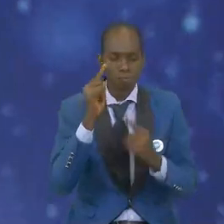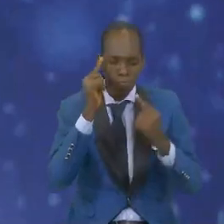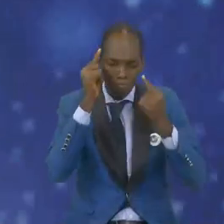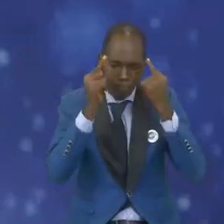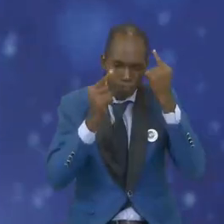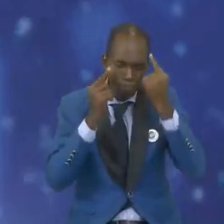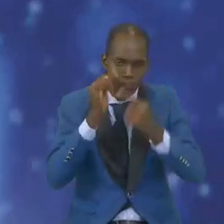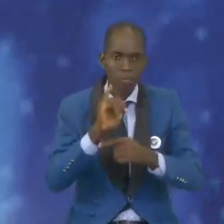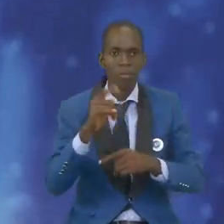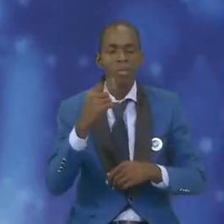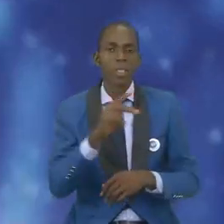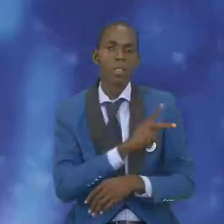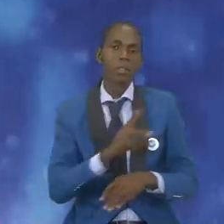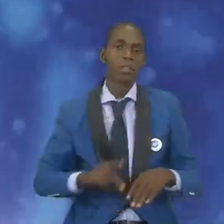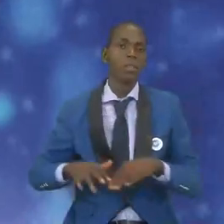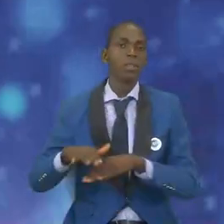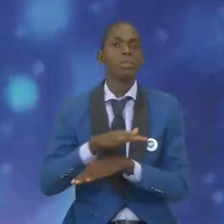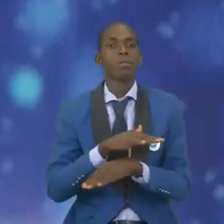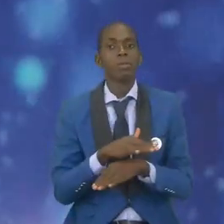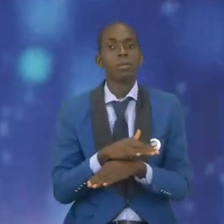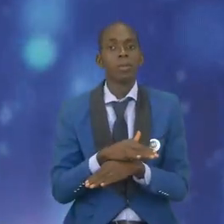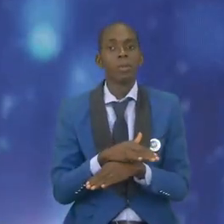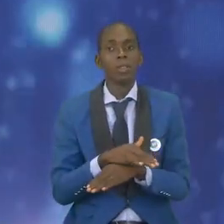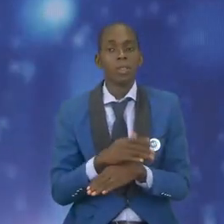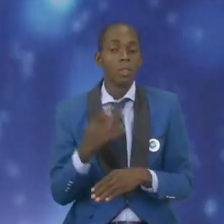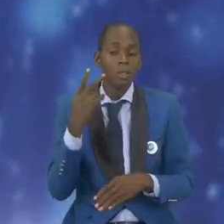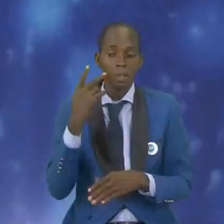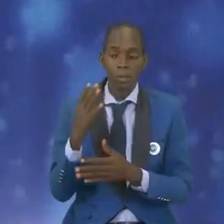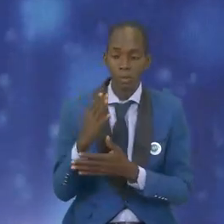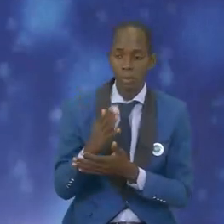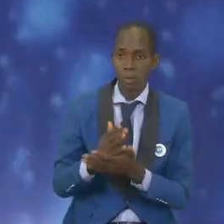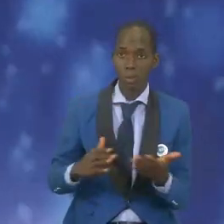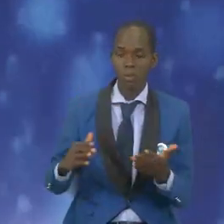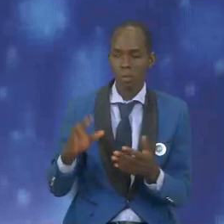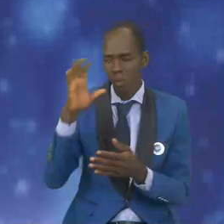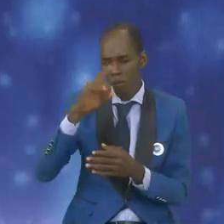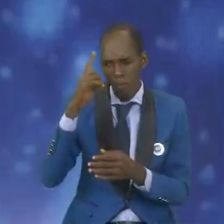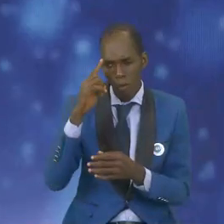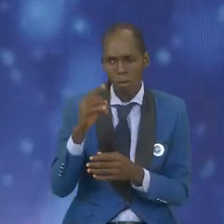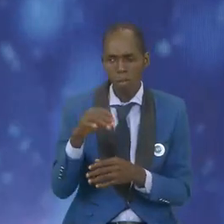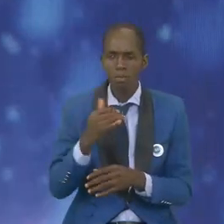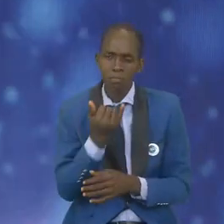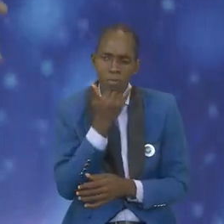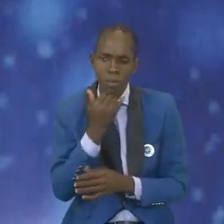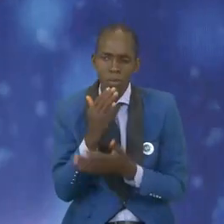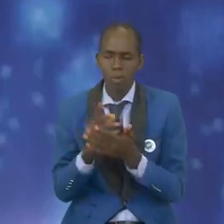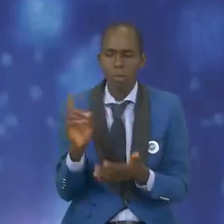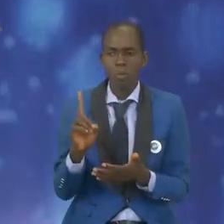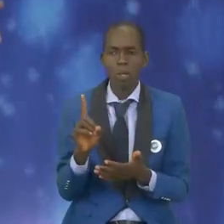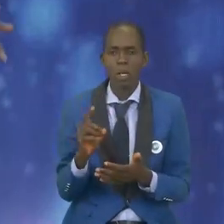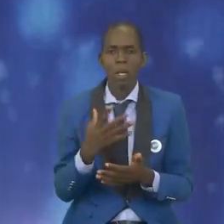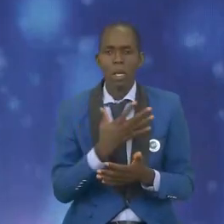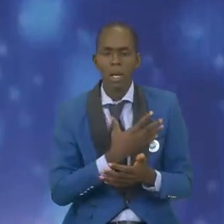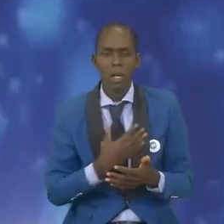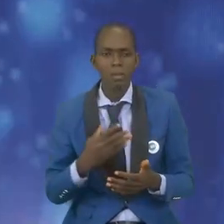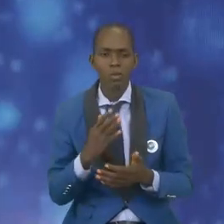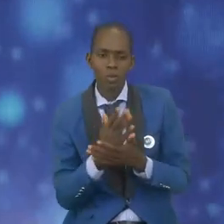d'accuser Daniel en ce qui concernait les affaires du royaume. Une erreur quelque